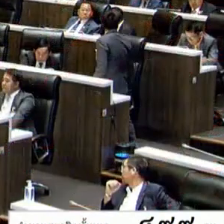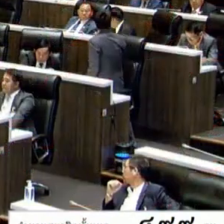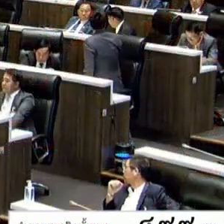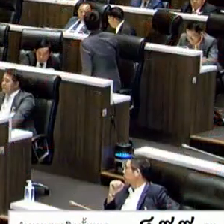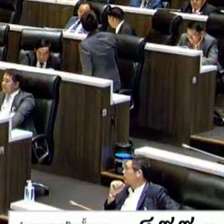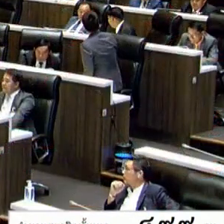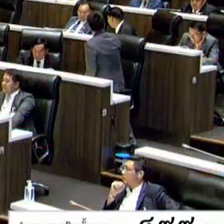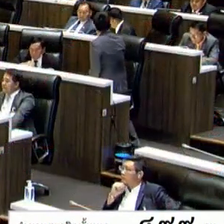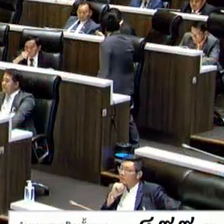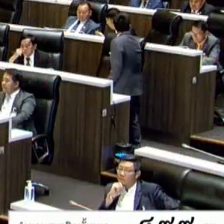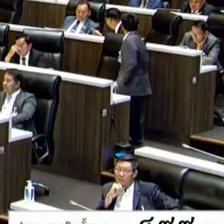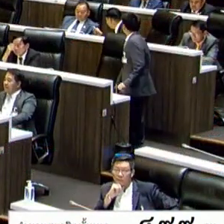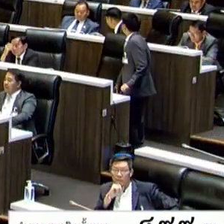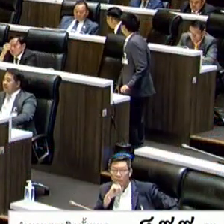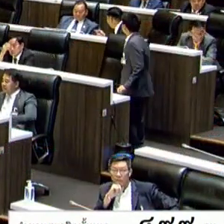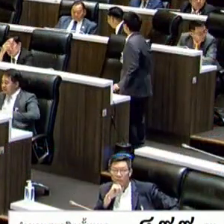ครับ